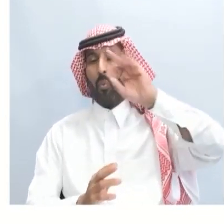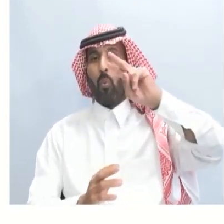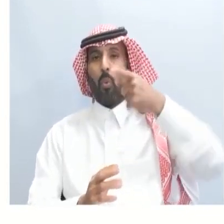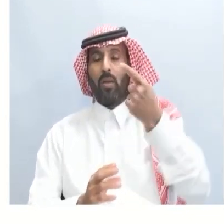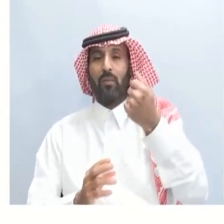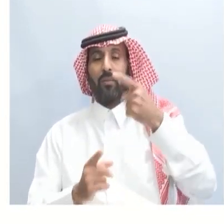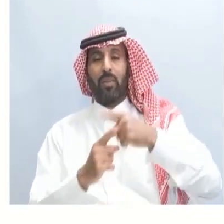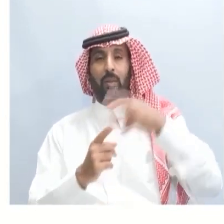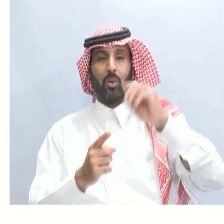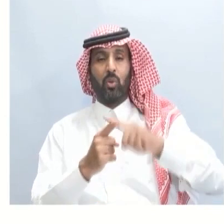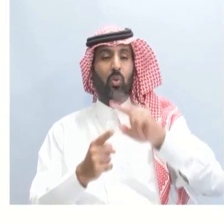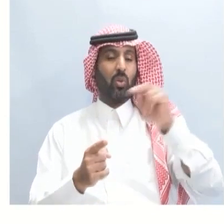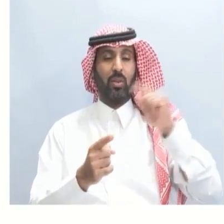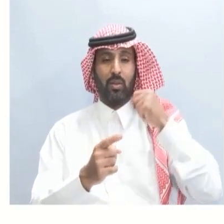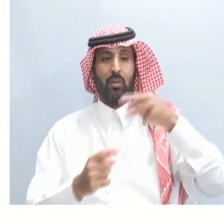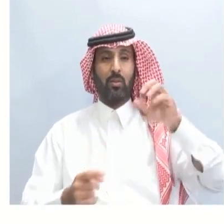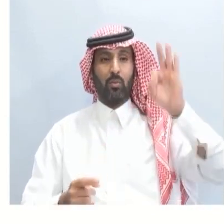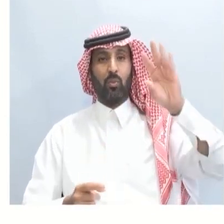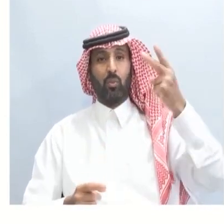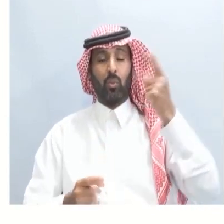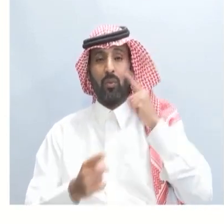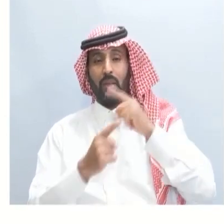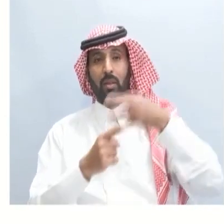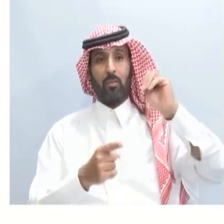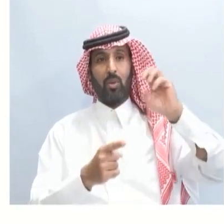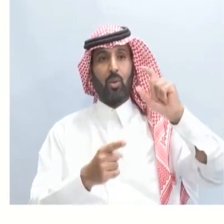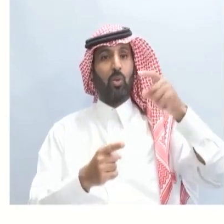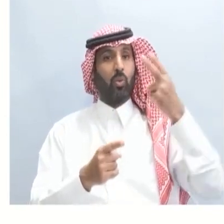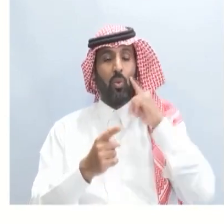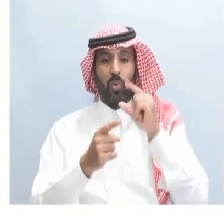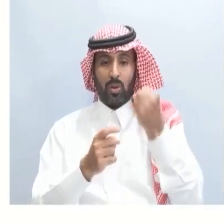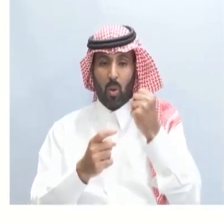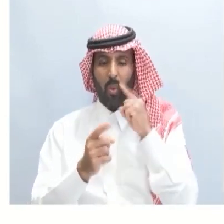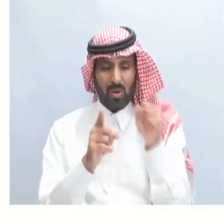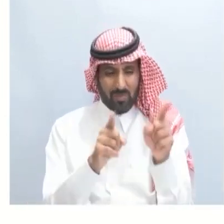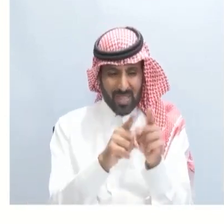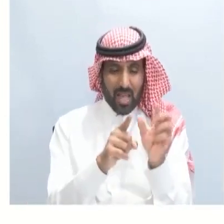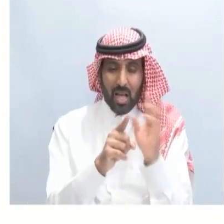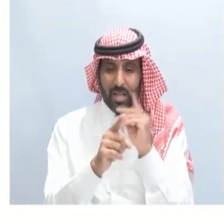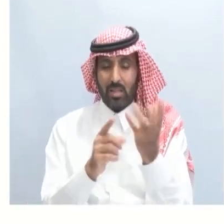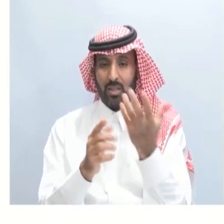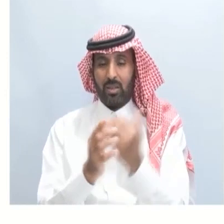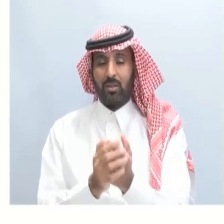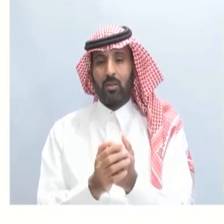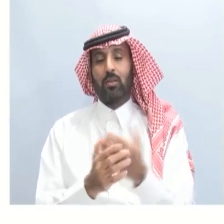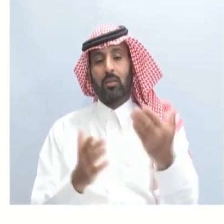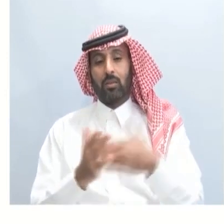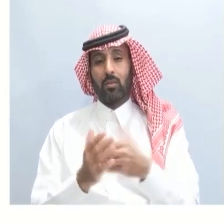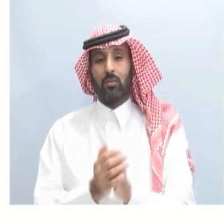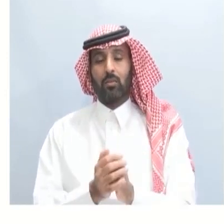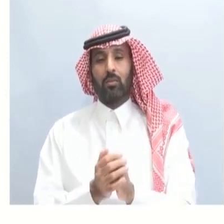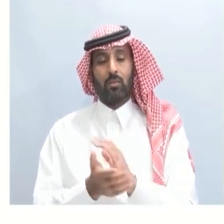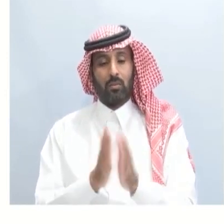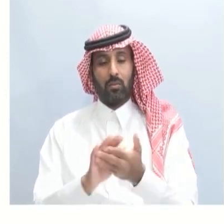يساوي اف ت في ام 2 عرفت القوه الاكبر تصاحبها مسافه اصغر والعكس صحيح بذلك عزيزي الطالب والطالبه